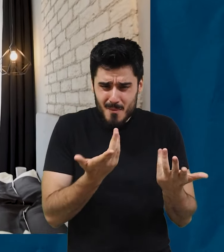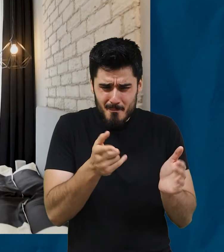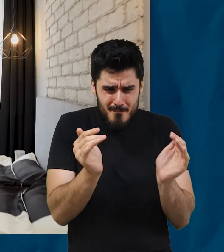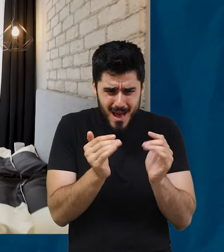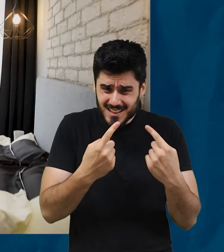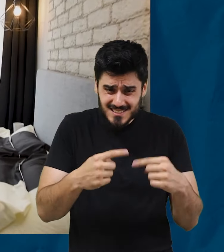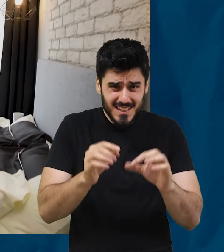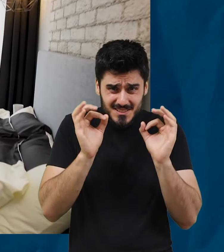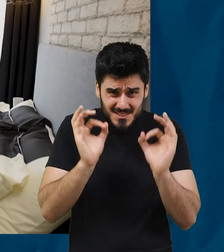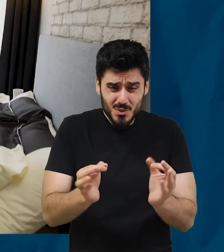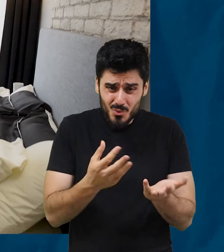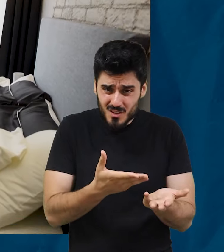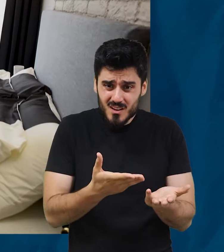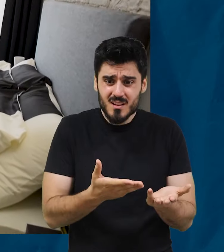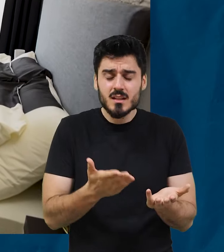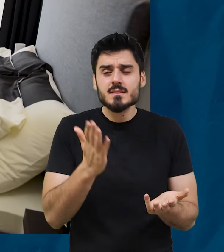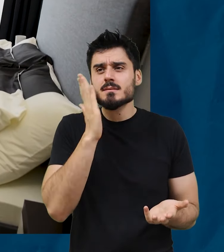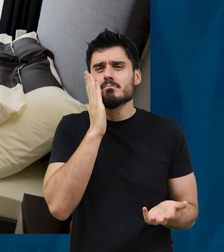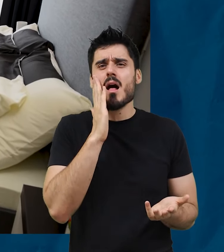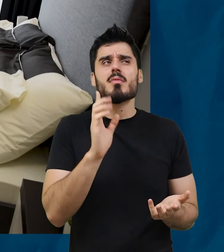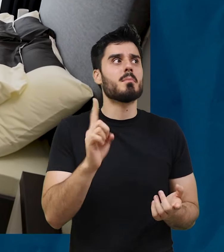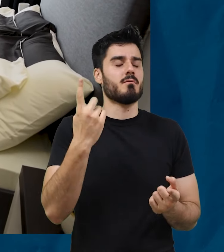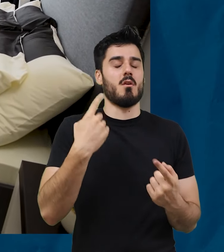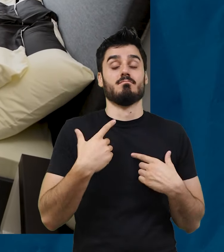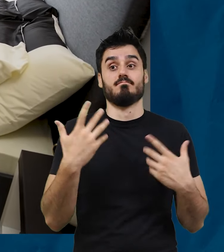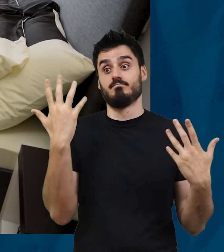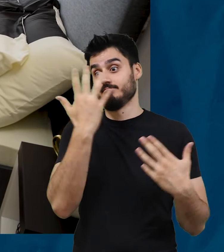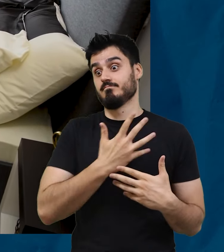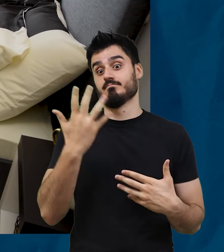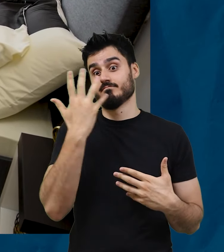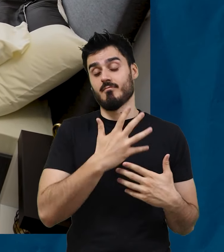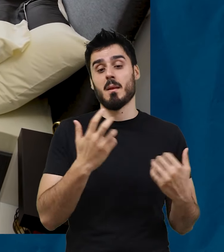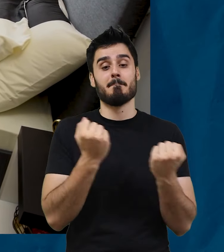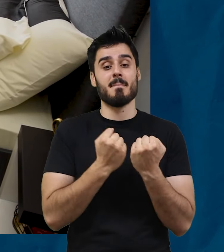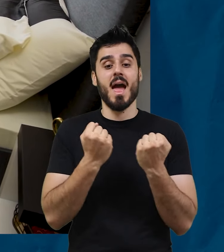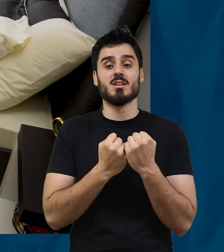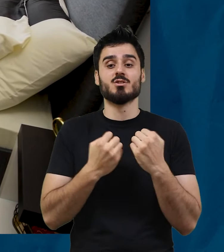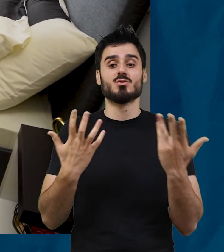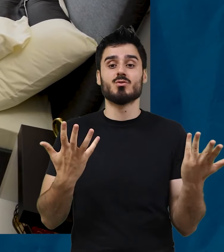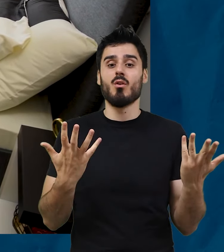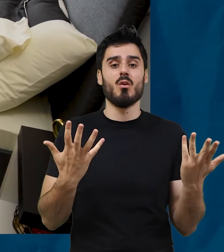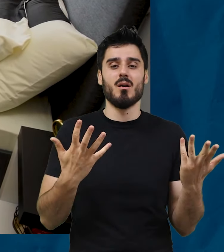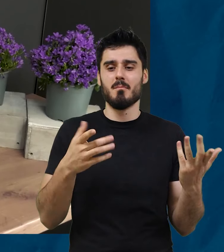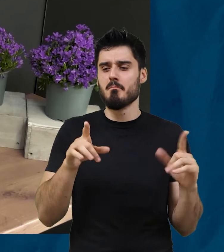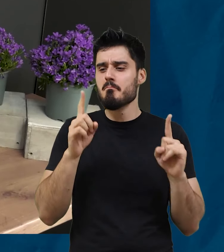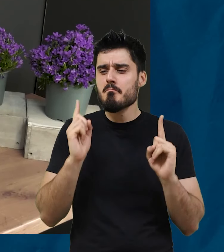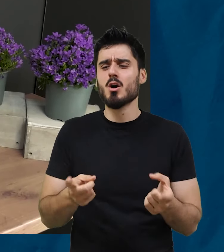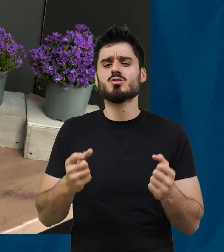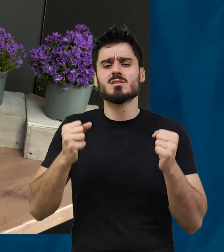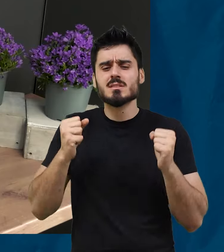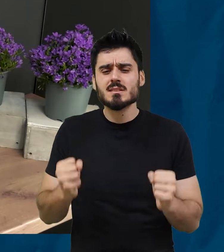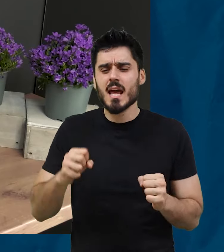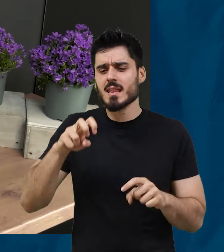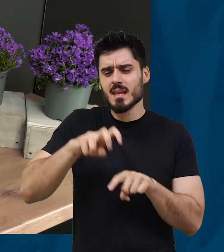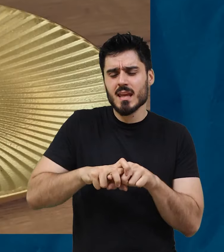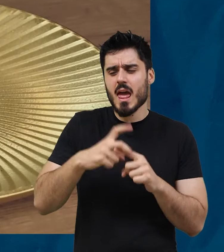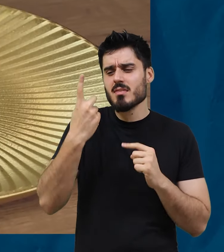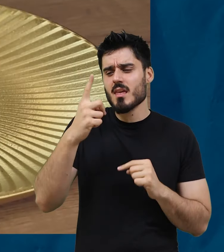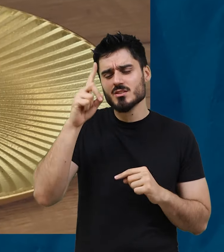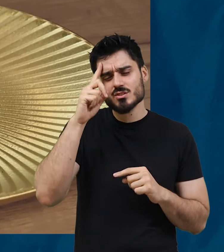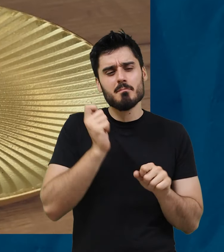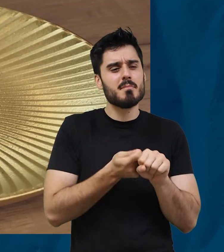Малката спалня, сигурен си. Спалните първо ме шашнахте с мястото, където се може да се седне с една жена